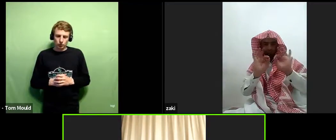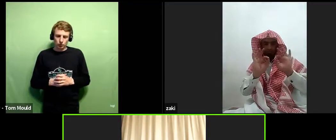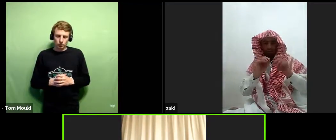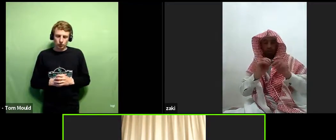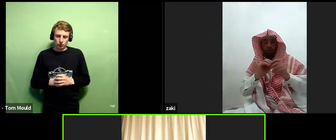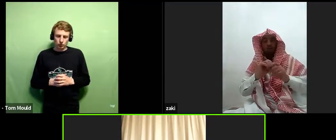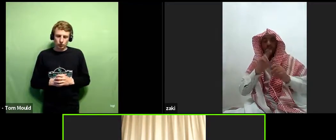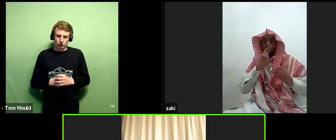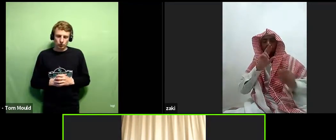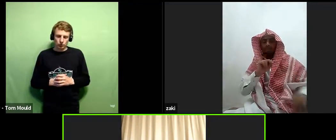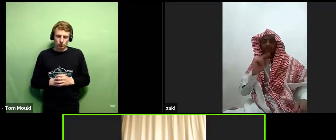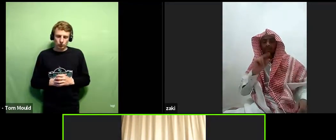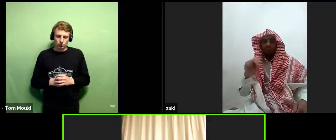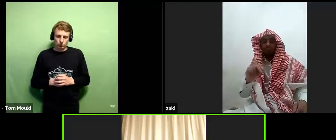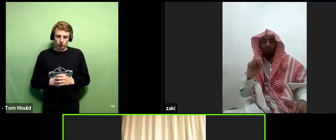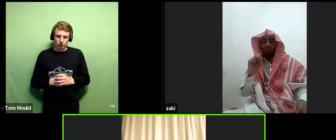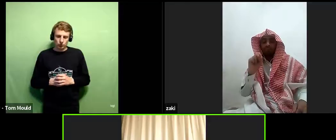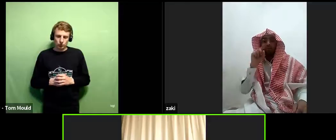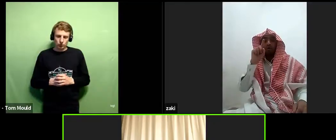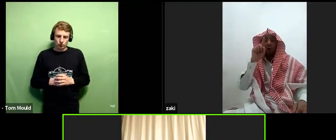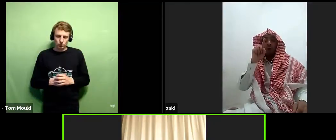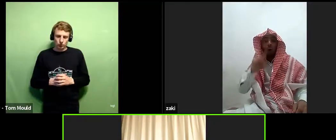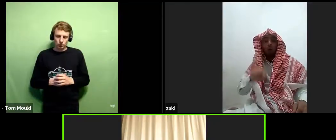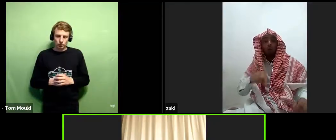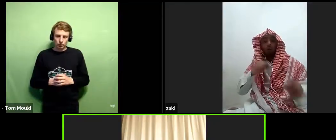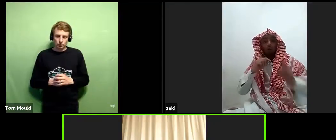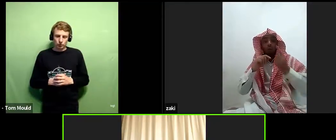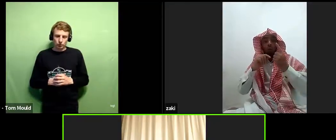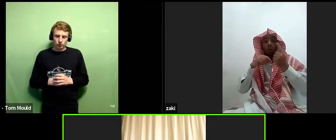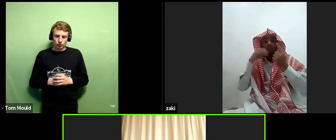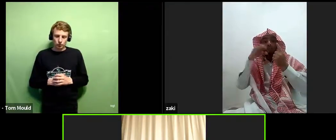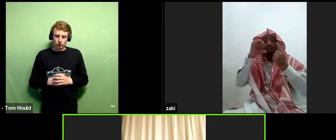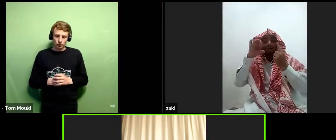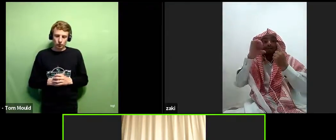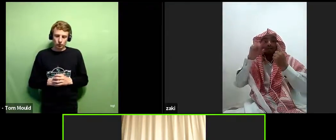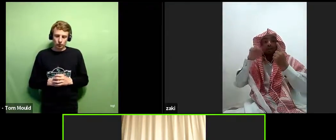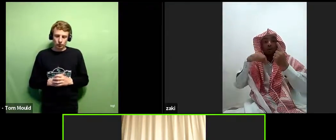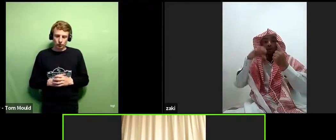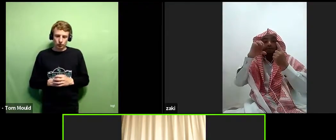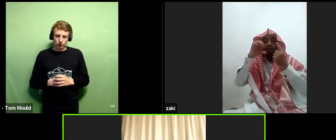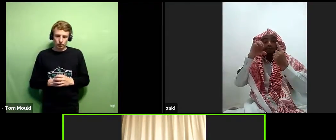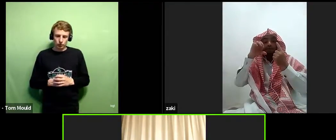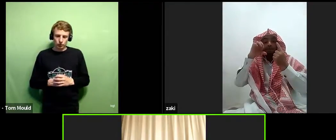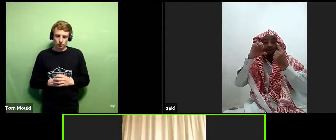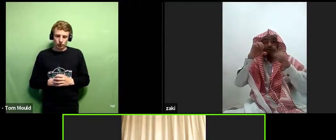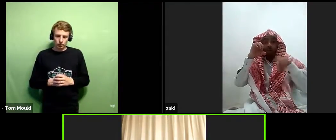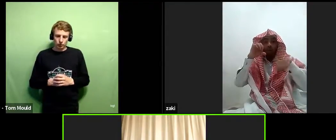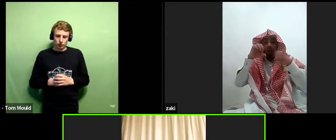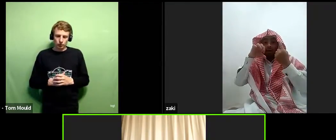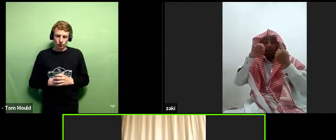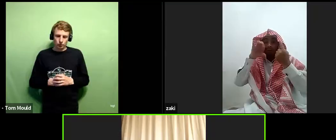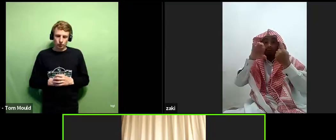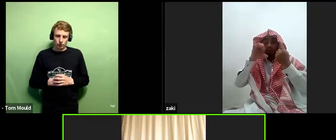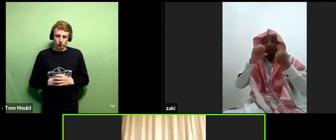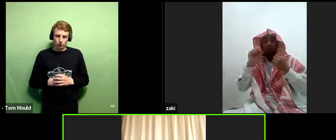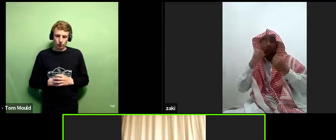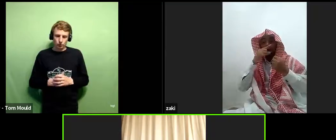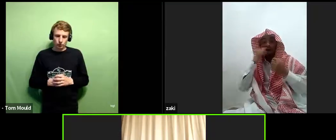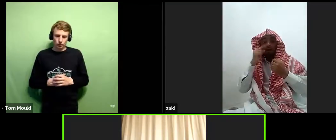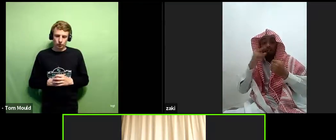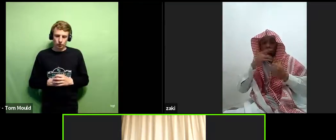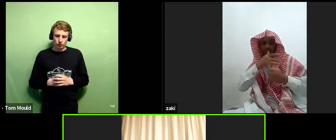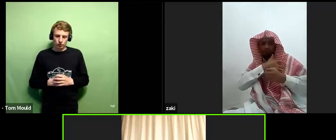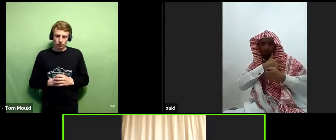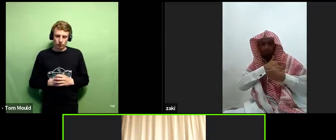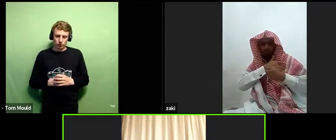عند دخول أول ليلة من ليالي رمضان، فإنه إن عقد العزم من تلك الليلة